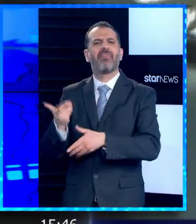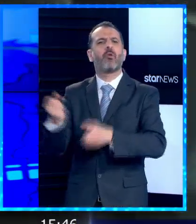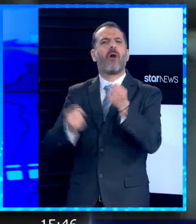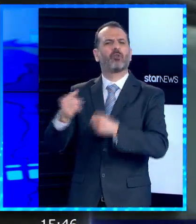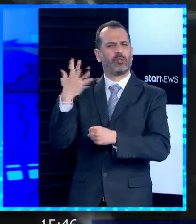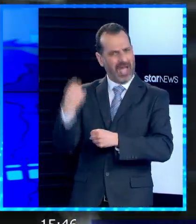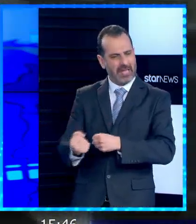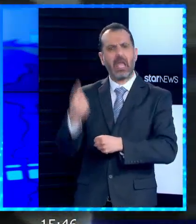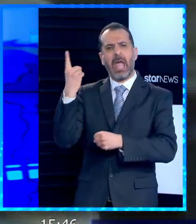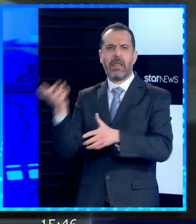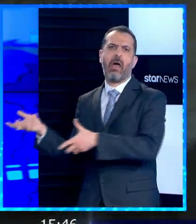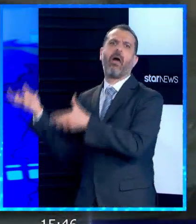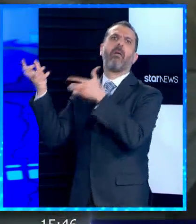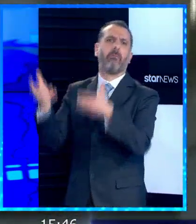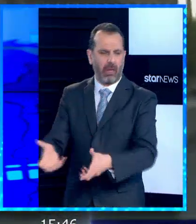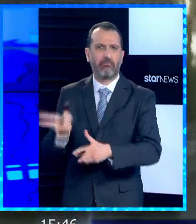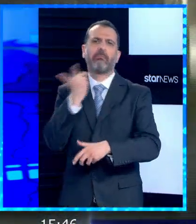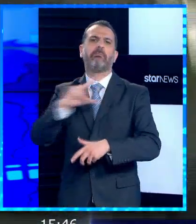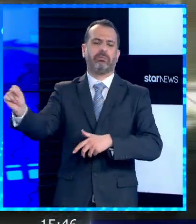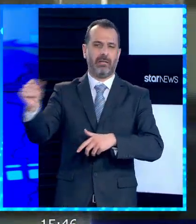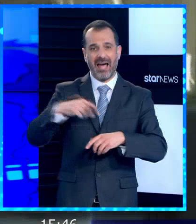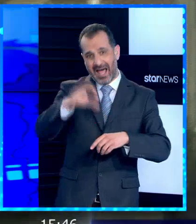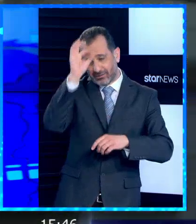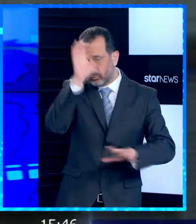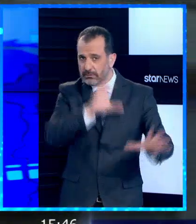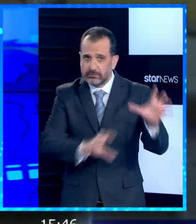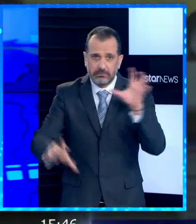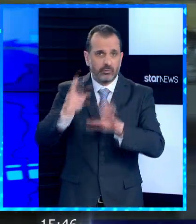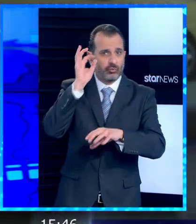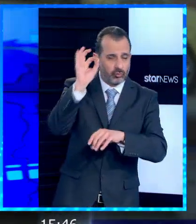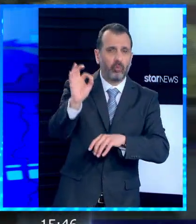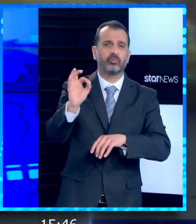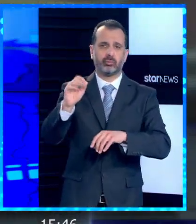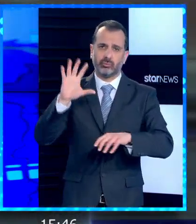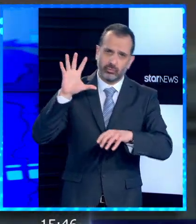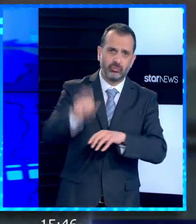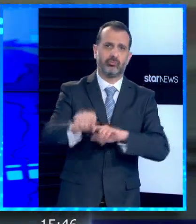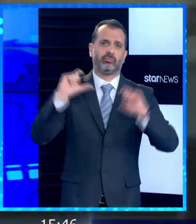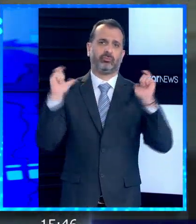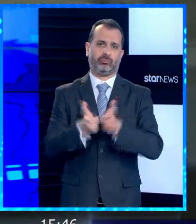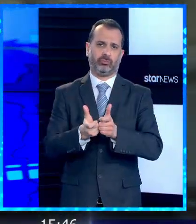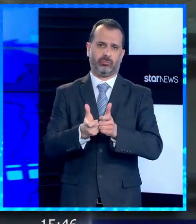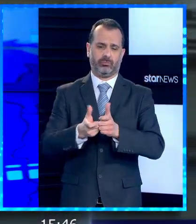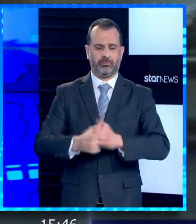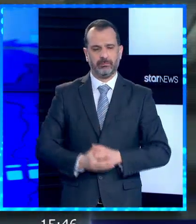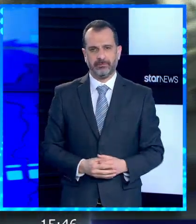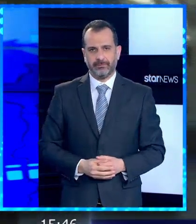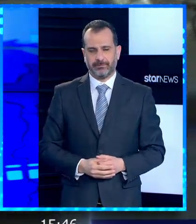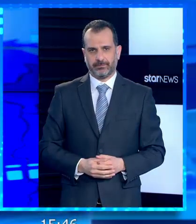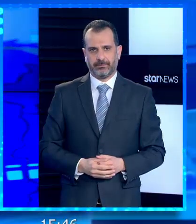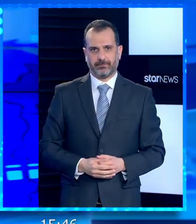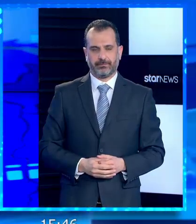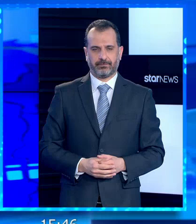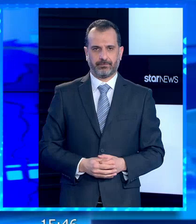οχήματά τους και εξαφανίστηκαν. Η ελληνική αστυνομία διενεργεί έρευνες για τον εντοπισμό και τη σύλληψη των κακοποιών.